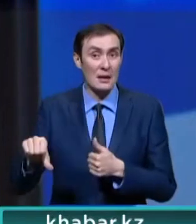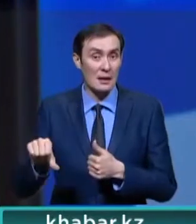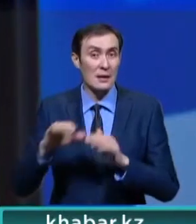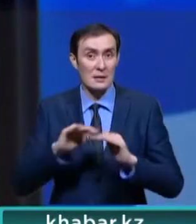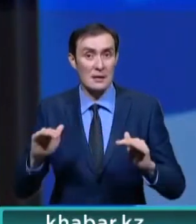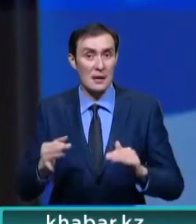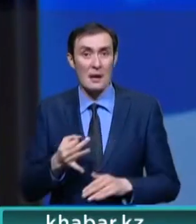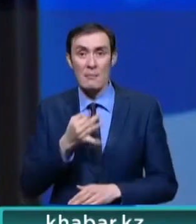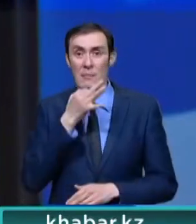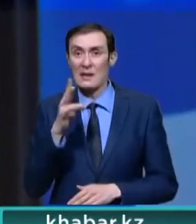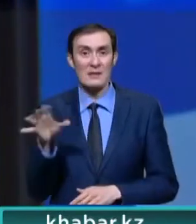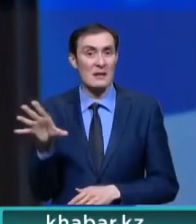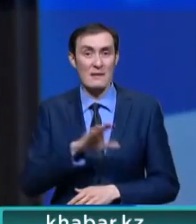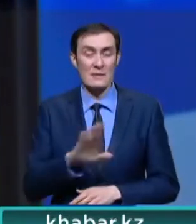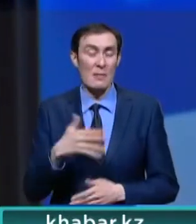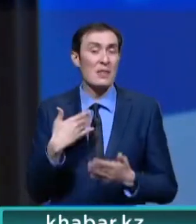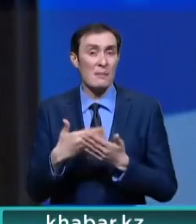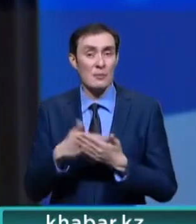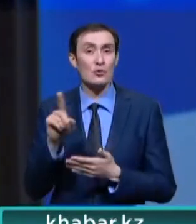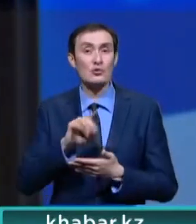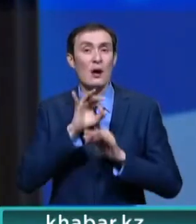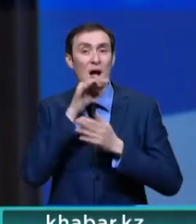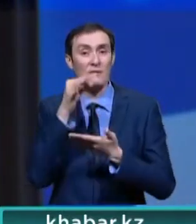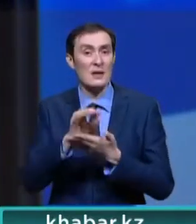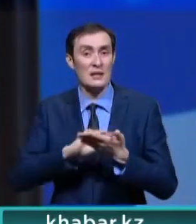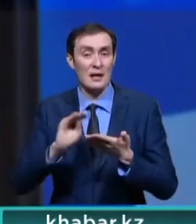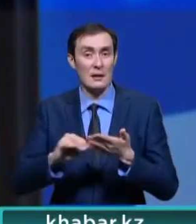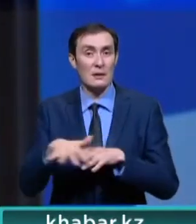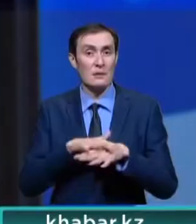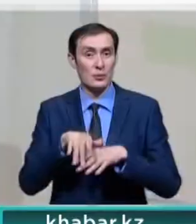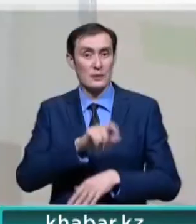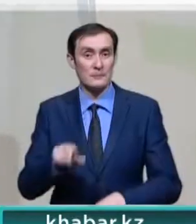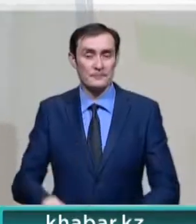понравился не всем вот например что писали казахстанцы